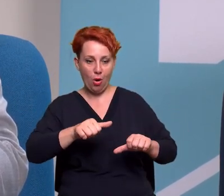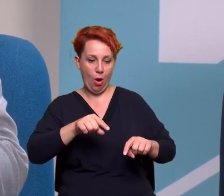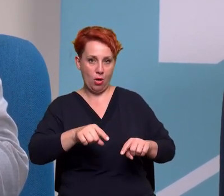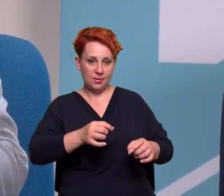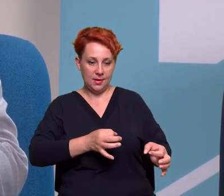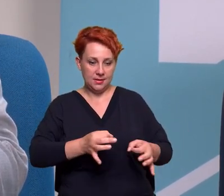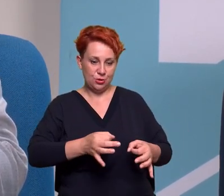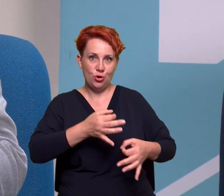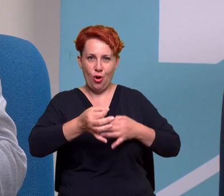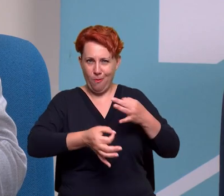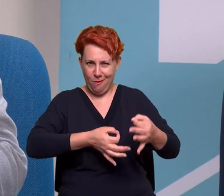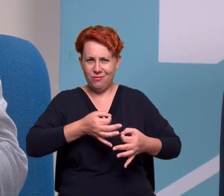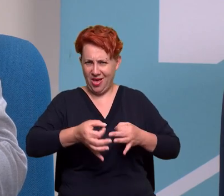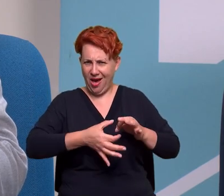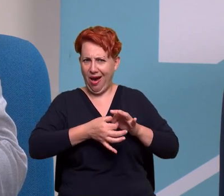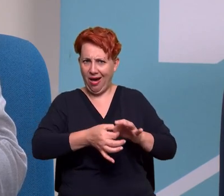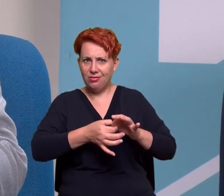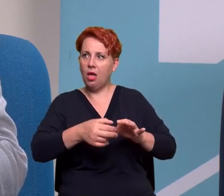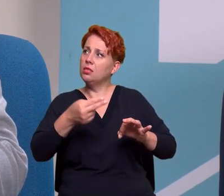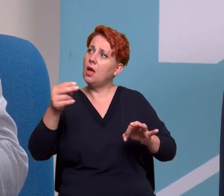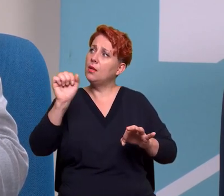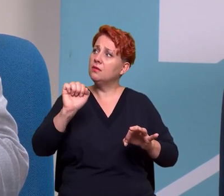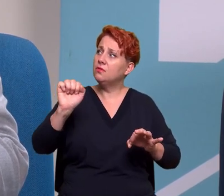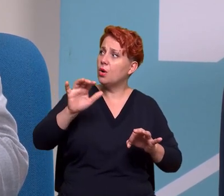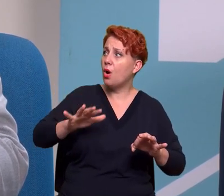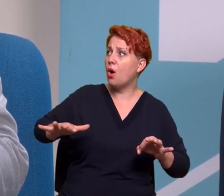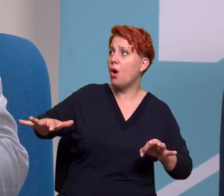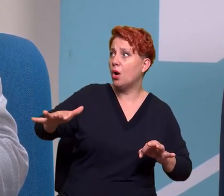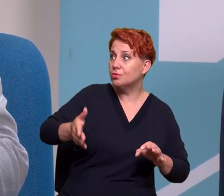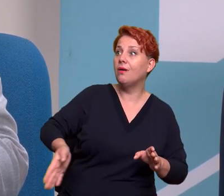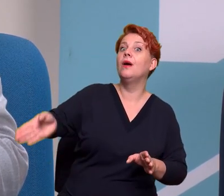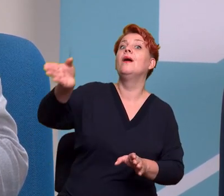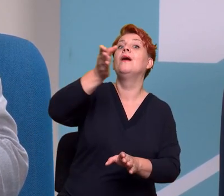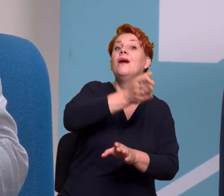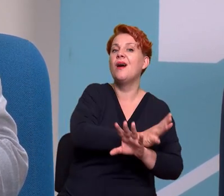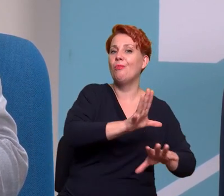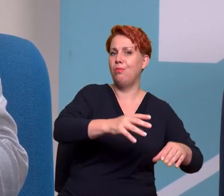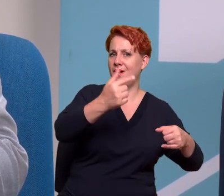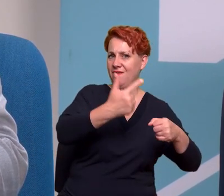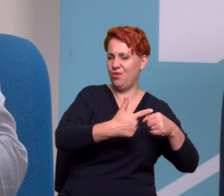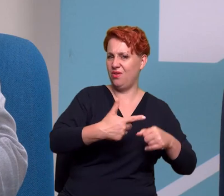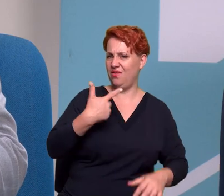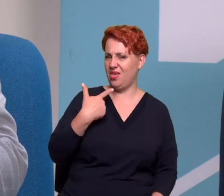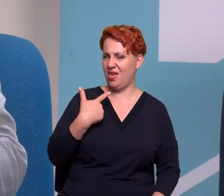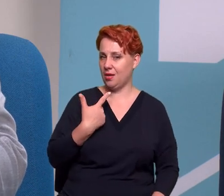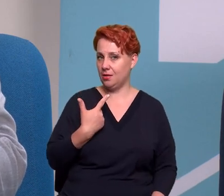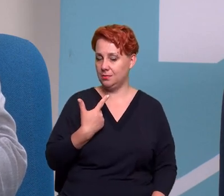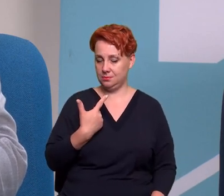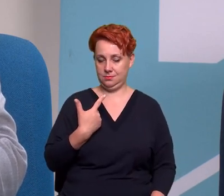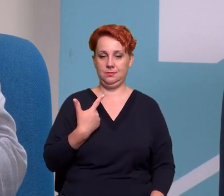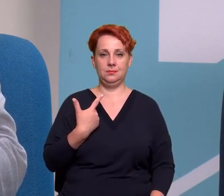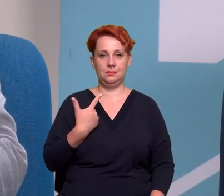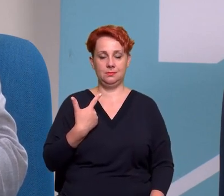jakąś historię. Opowiada, prawda, o tym Wrocławiu z początku XX wieku. Czyli bardzo łatwo